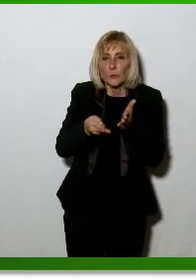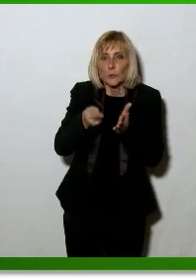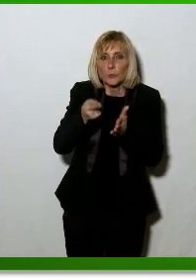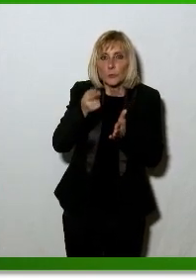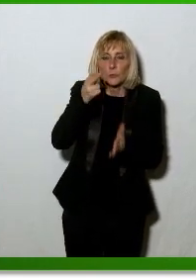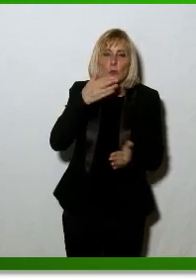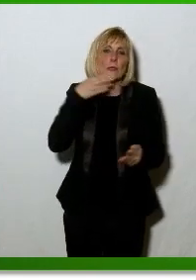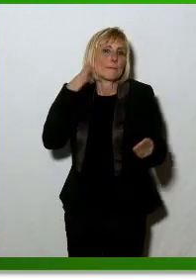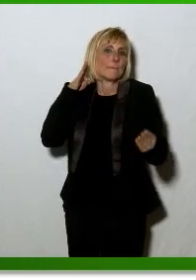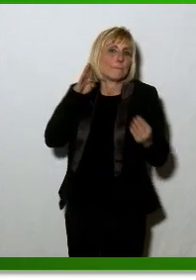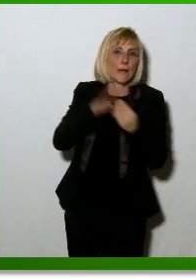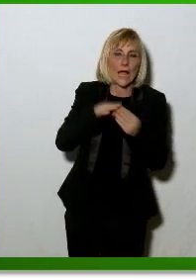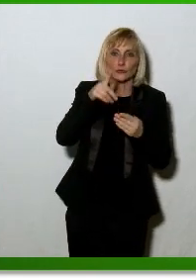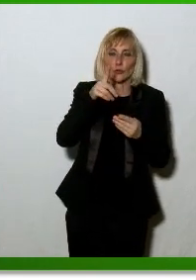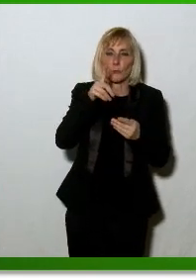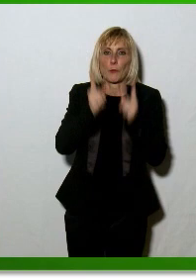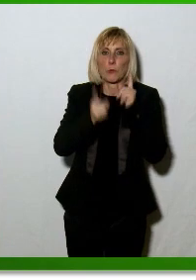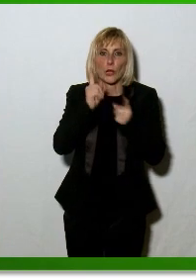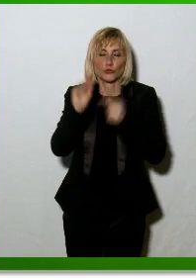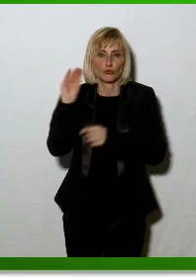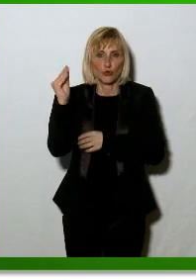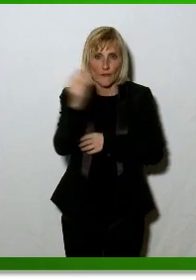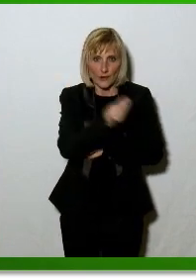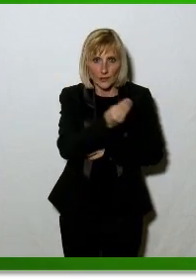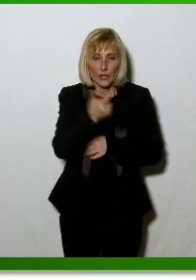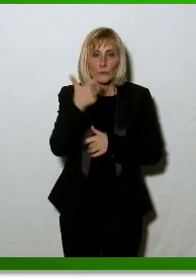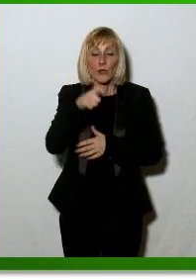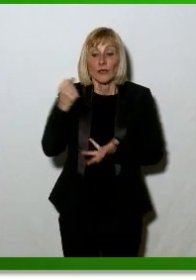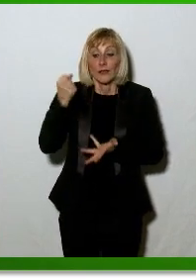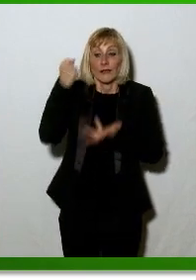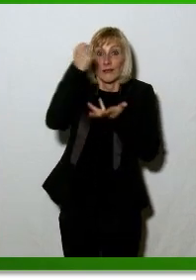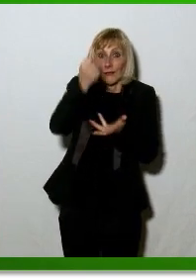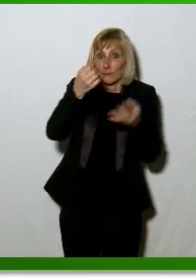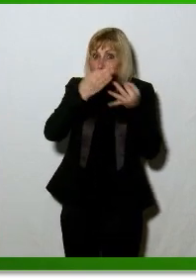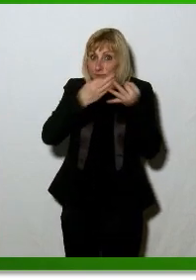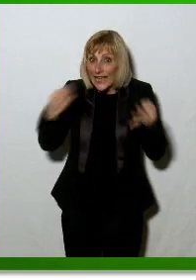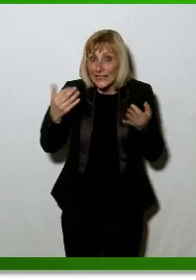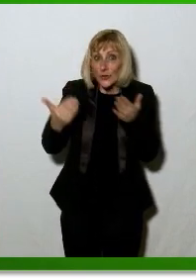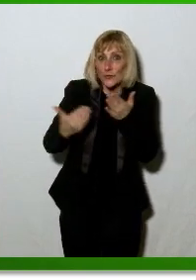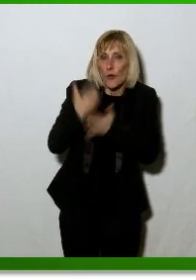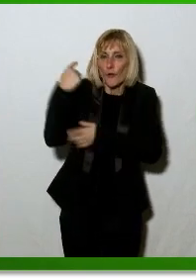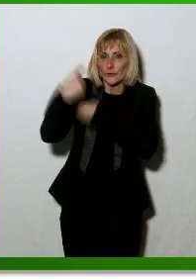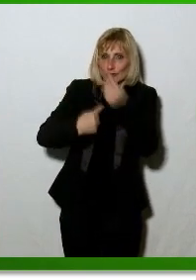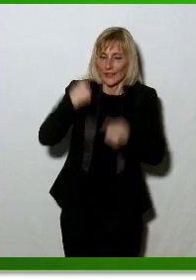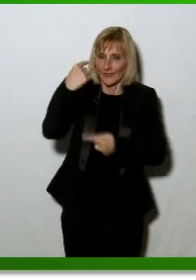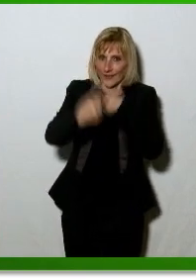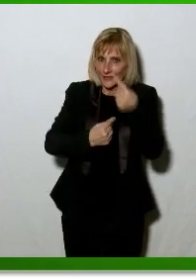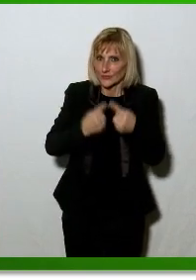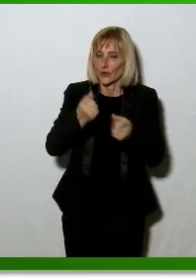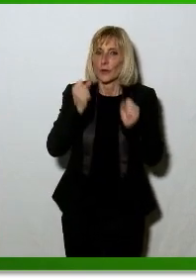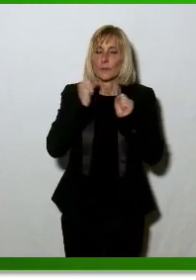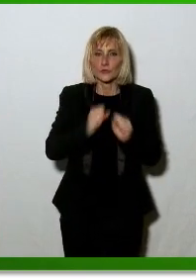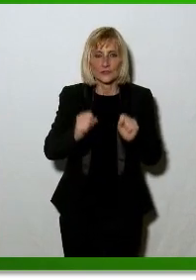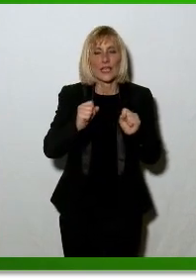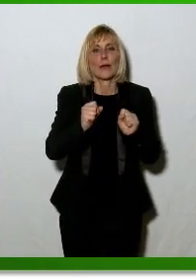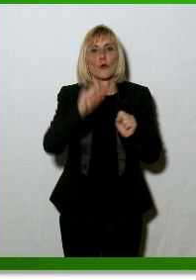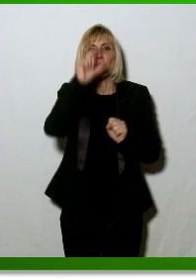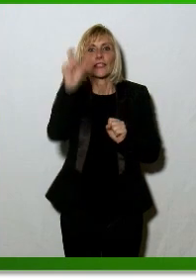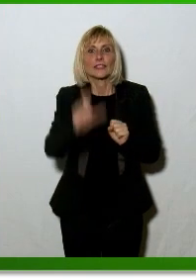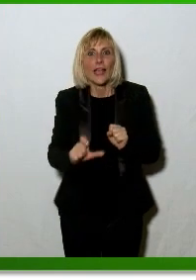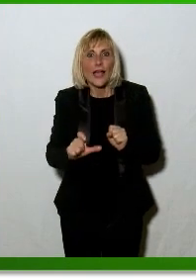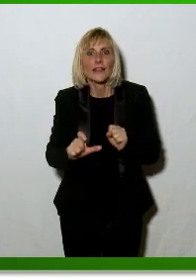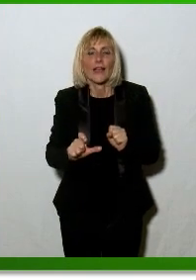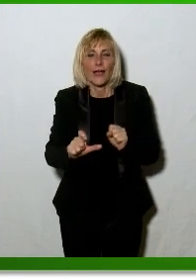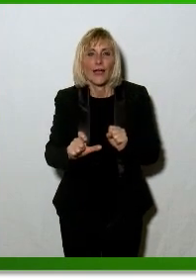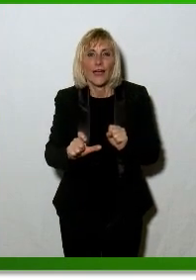per la popolazione giovanile perché solo stendo bene nelle nuove generazioni possiamo far sì che cresca l'Italia più bella